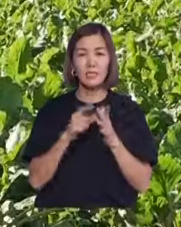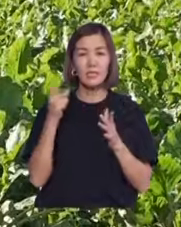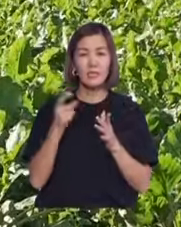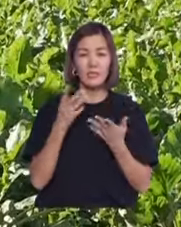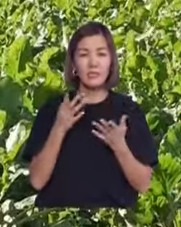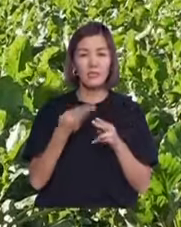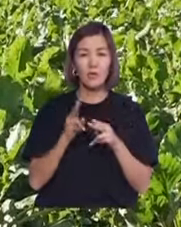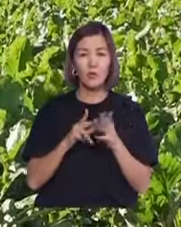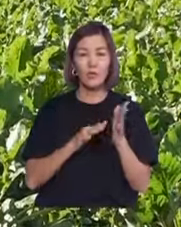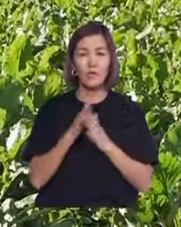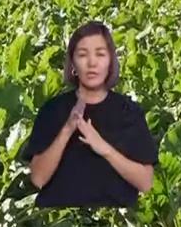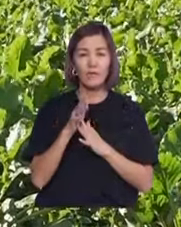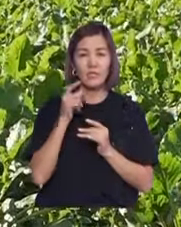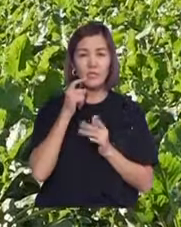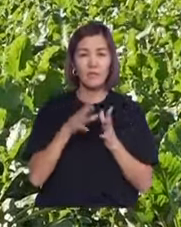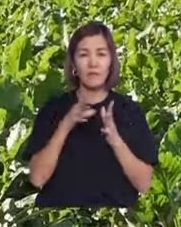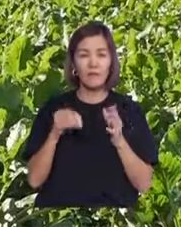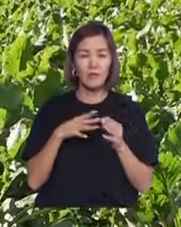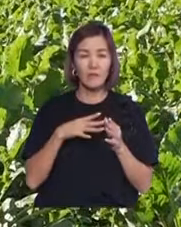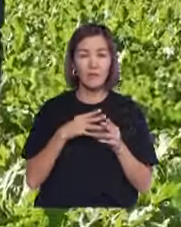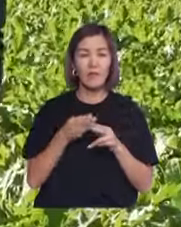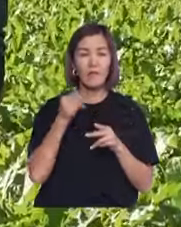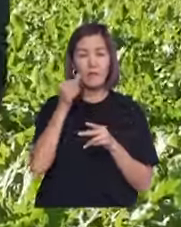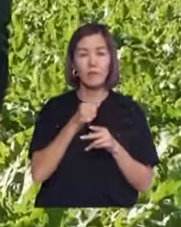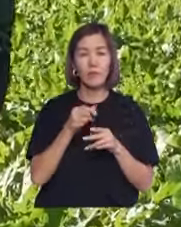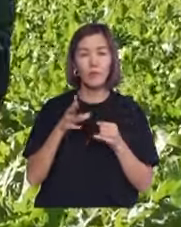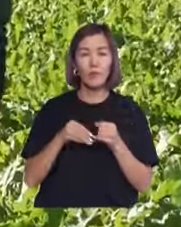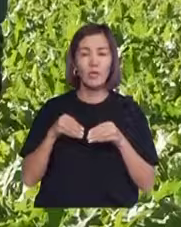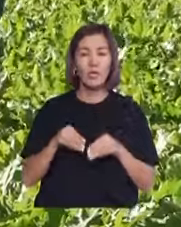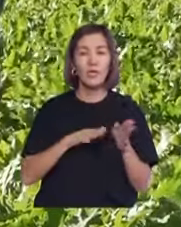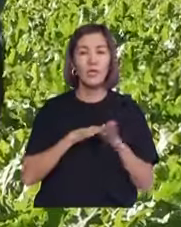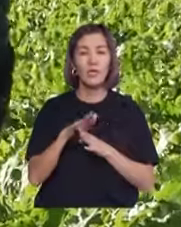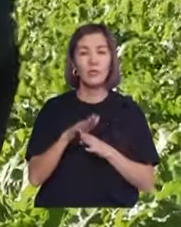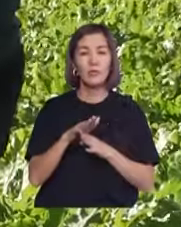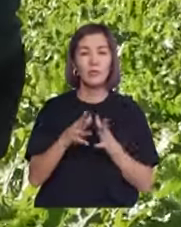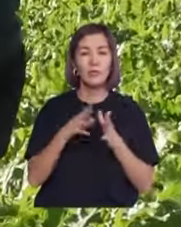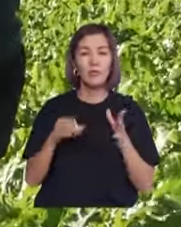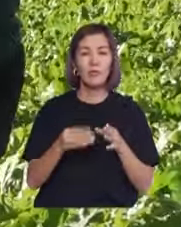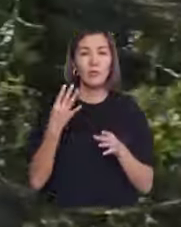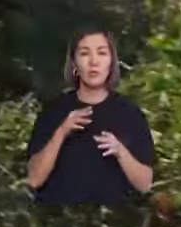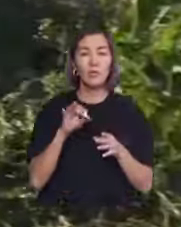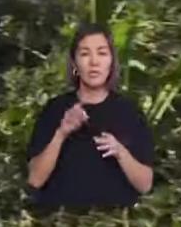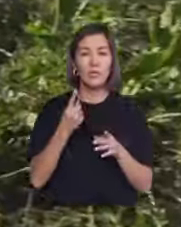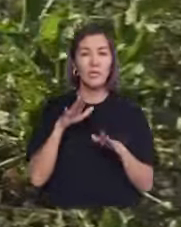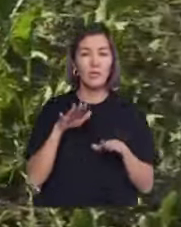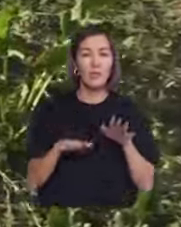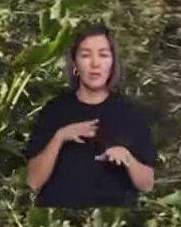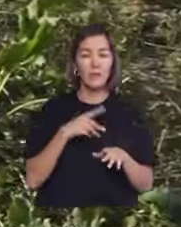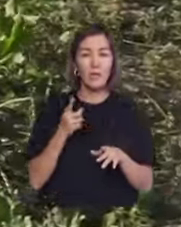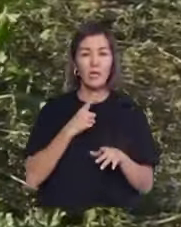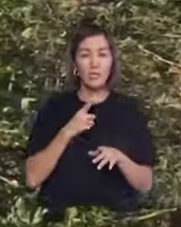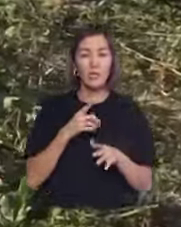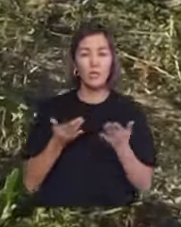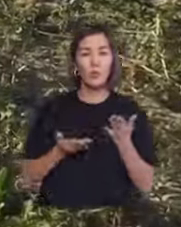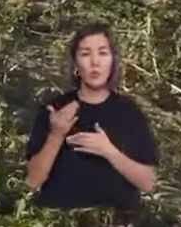хозяйств, занимающихся выращиванием сладкого корнеплода. В этом году аграрии реализуют сахарную свеклу по цене 40 тенге за килограмм. Ожидается, что